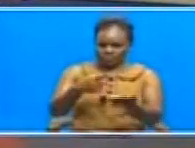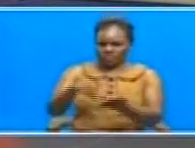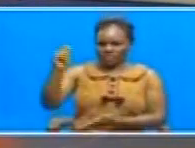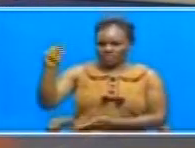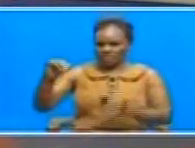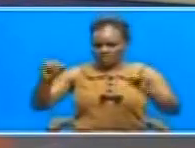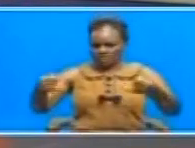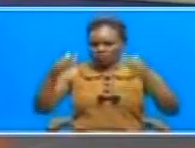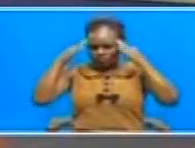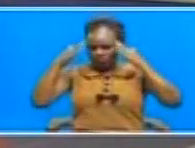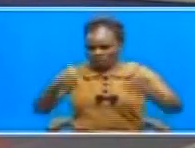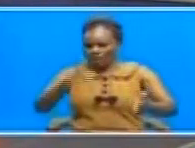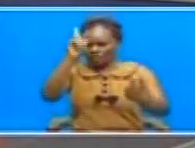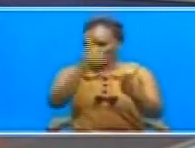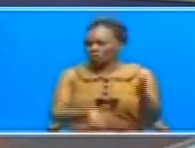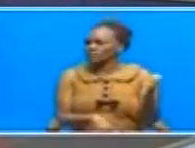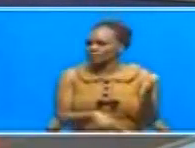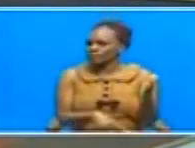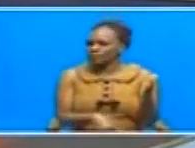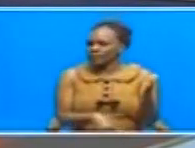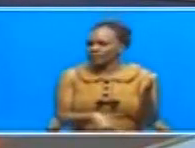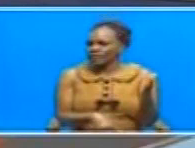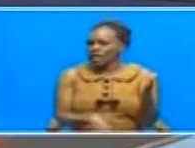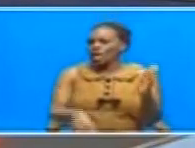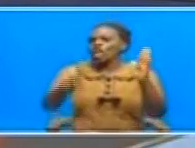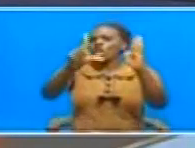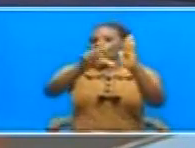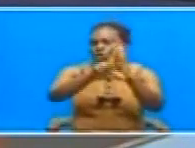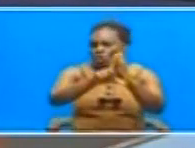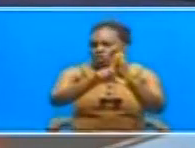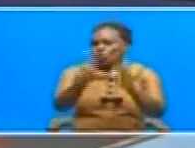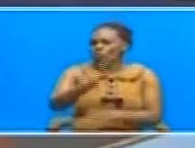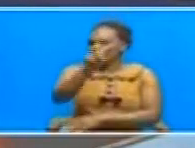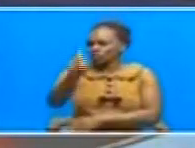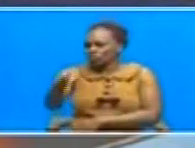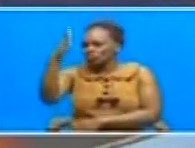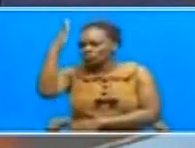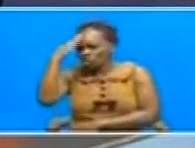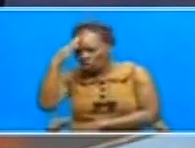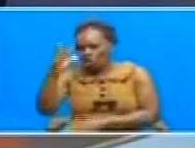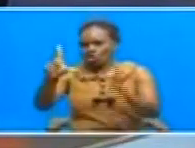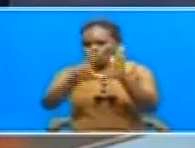News tukiangazia kama masuala ya sheria. Je, unayafahamu? Kuna